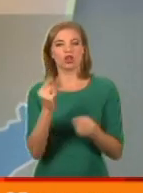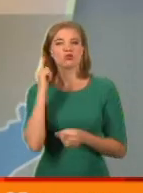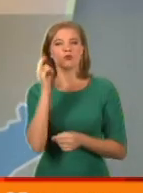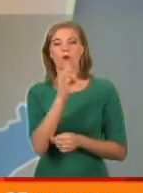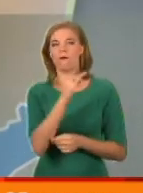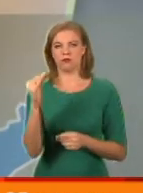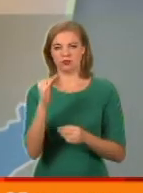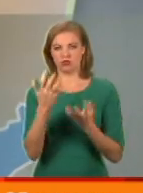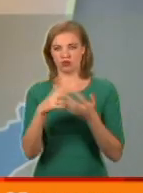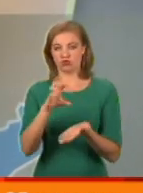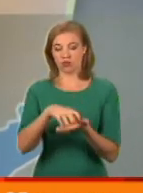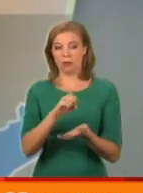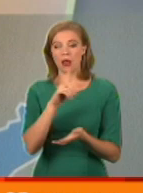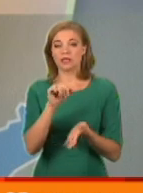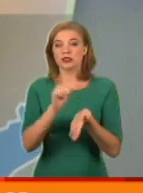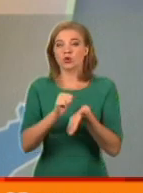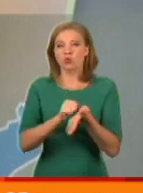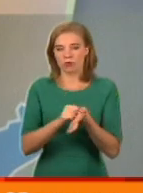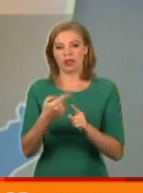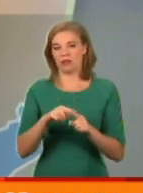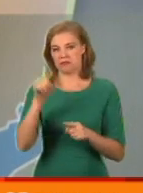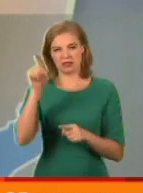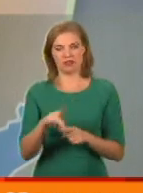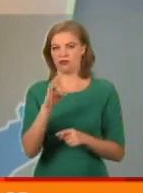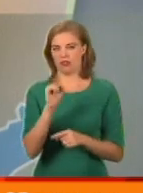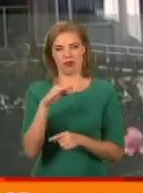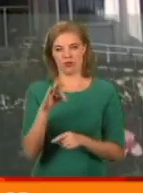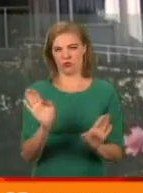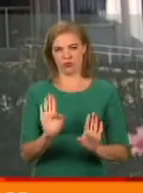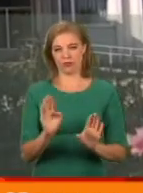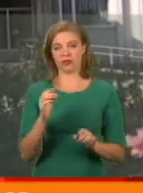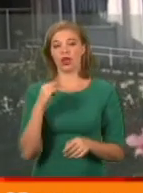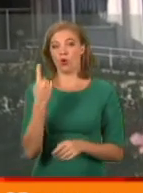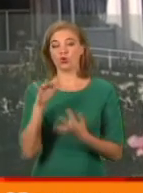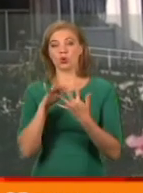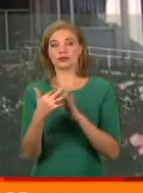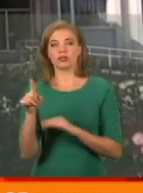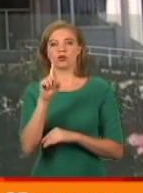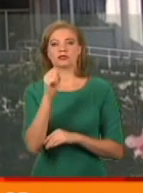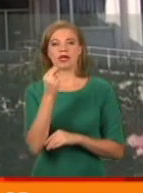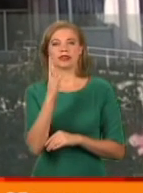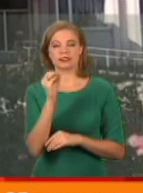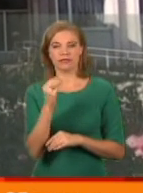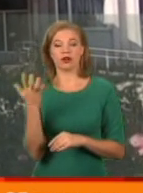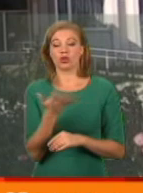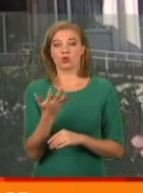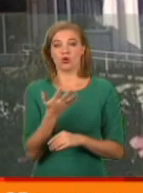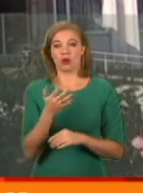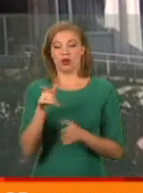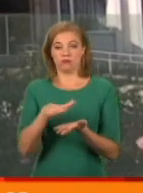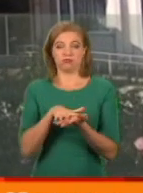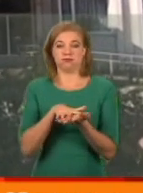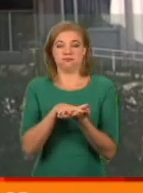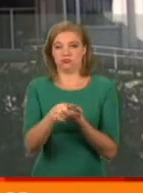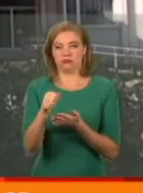офіційних зведеннях штабу. Проте, за документами, все це не зона АТО. Це і одне село Зайцево, яке розділено війною